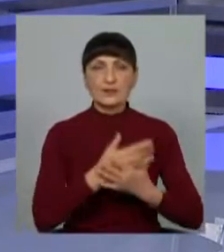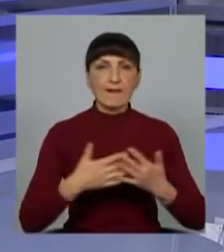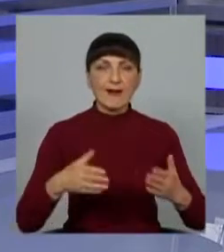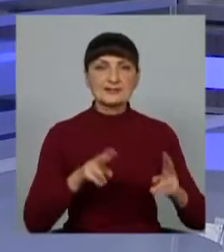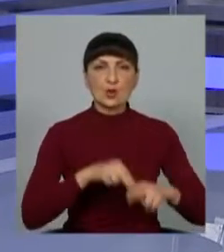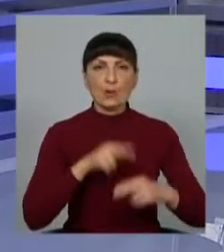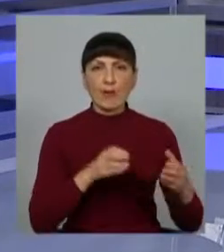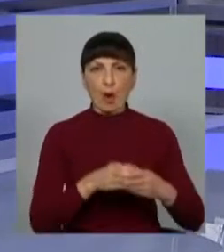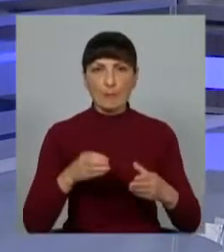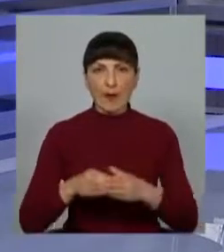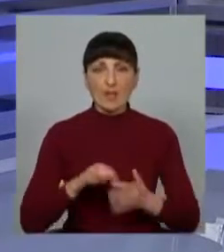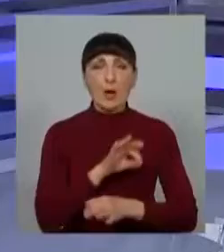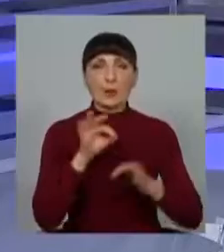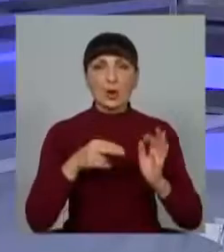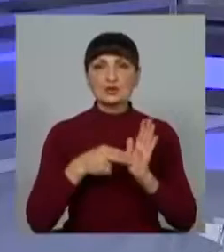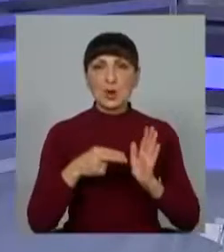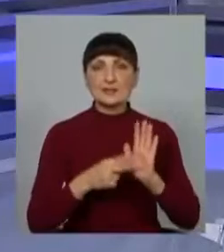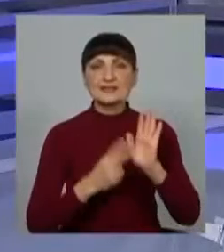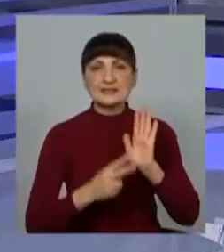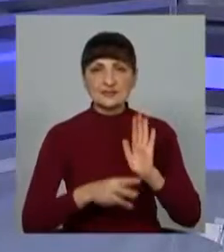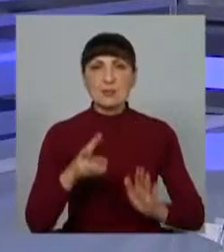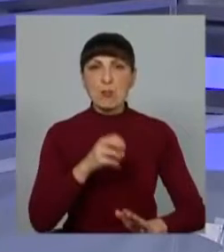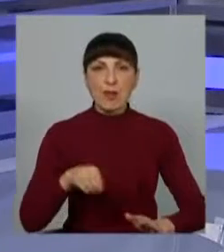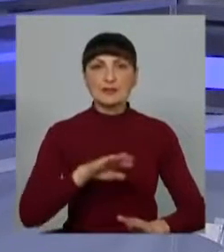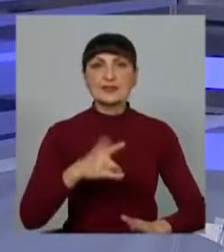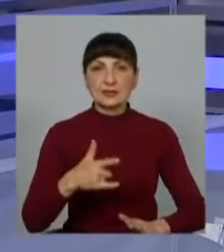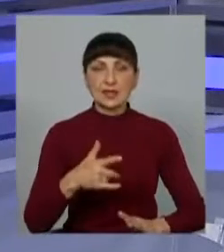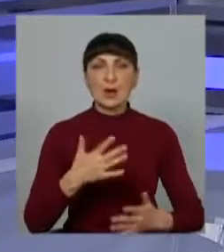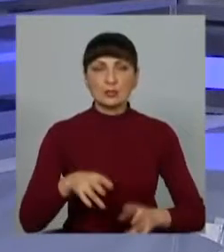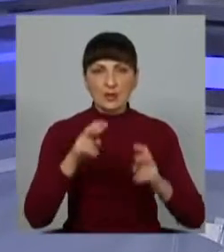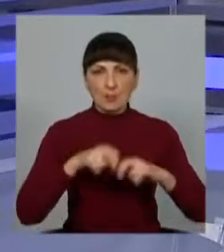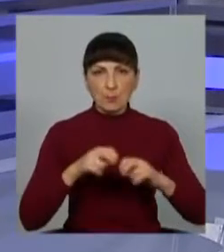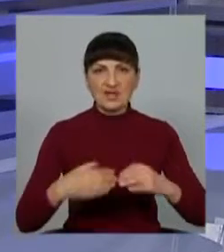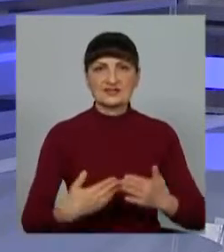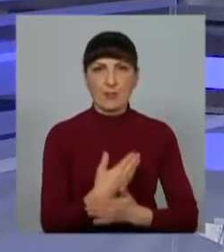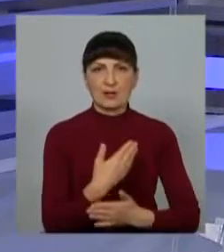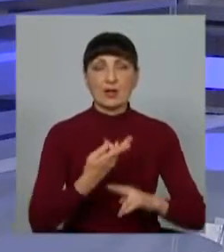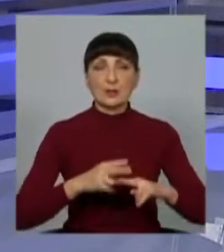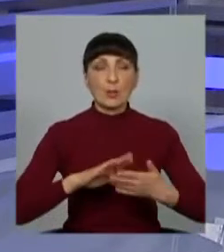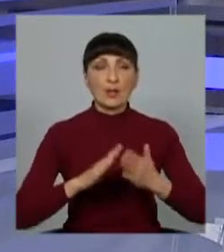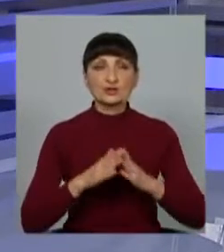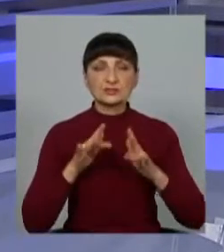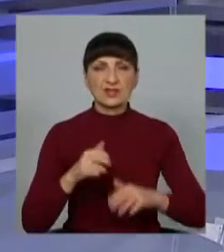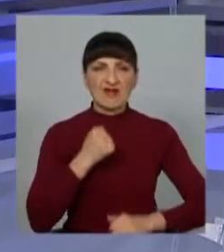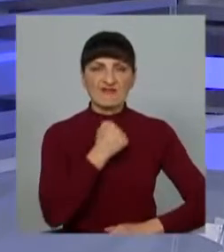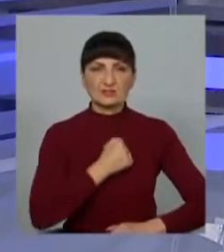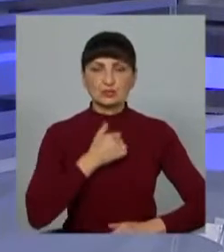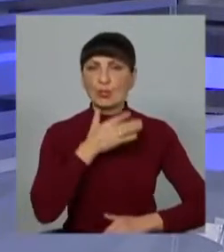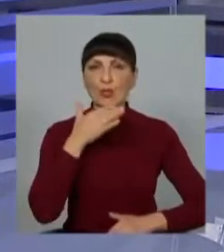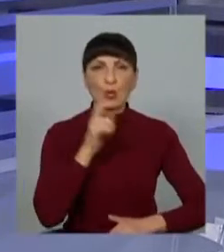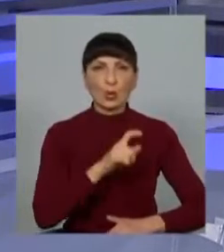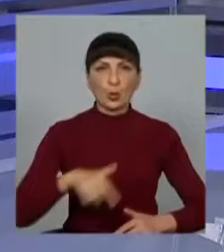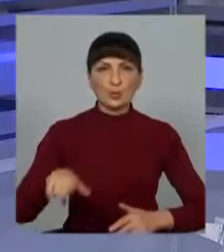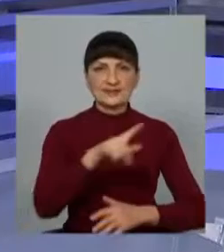подрядных организаций проект стоимостью 70 миллиардов тенге придется пересматривать. Такое положение дел крайне возмутило множество